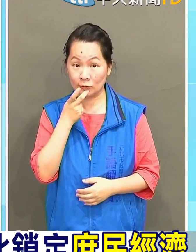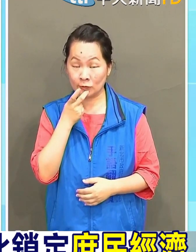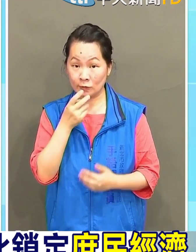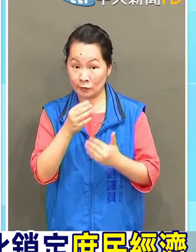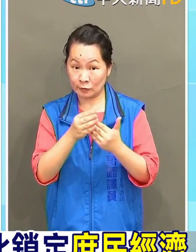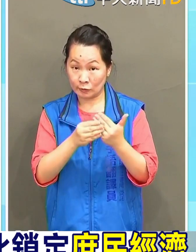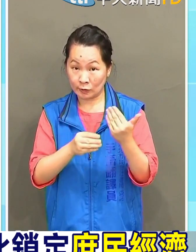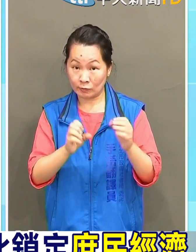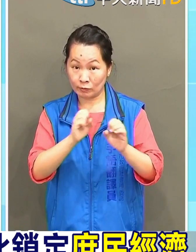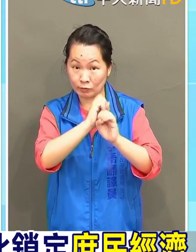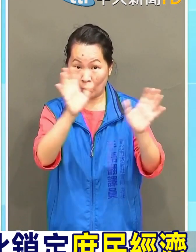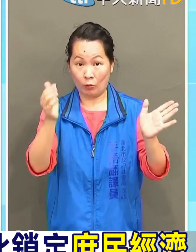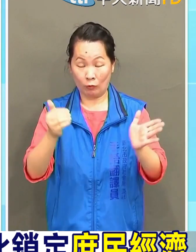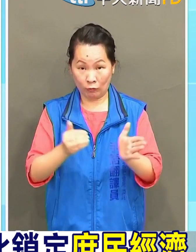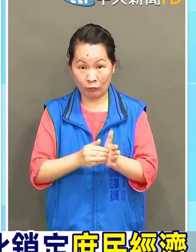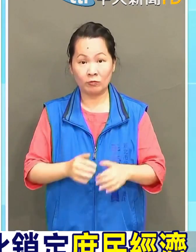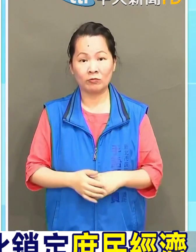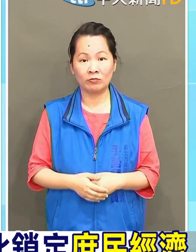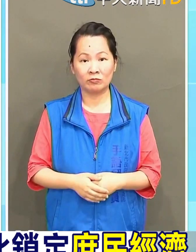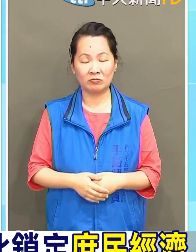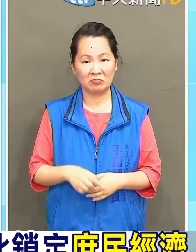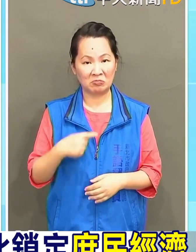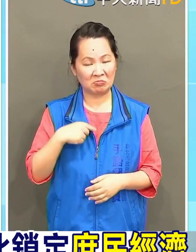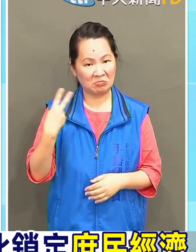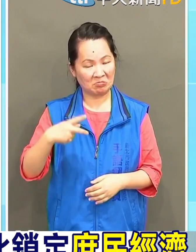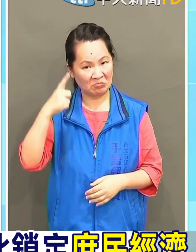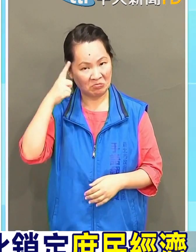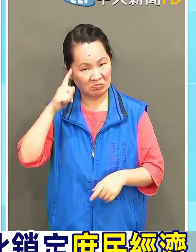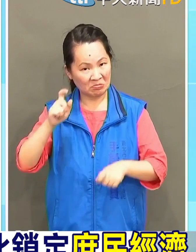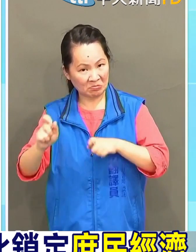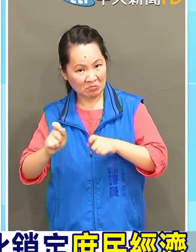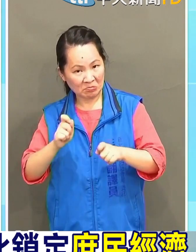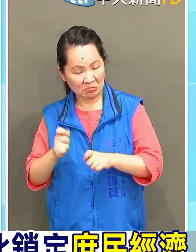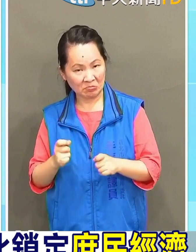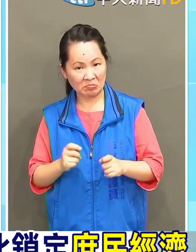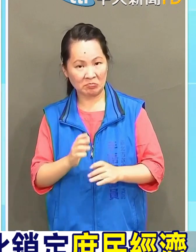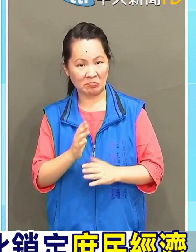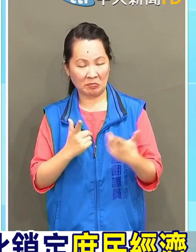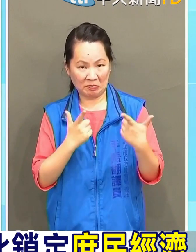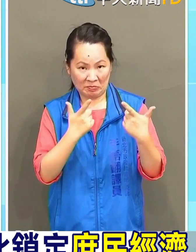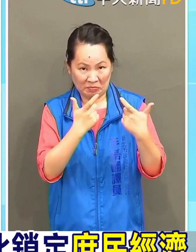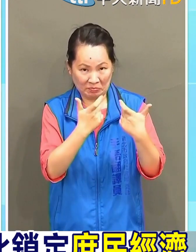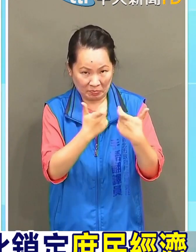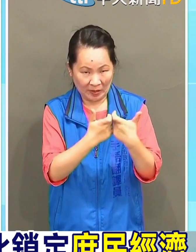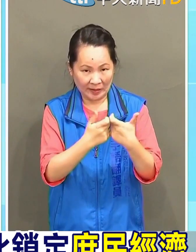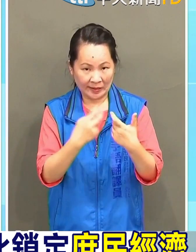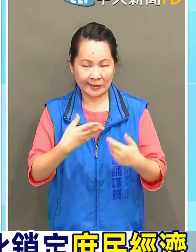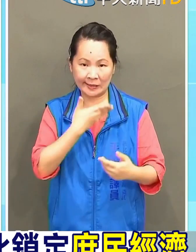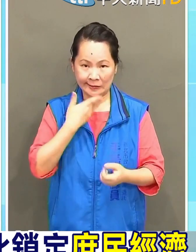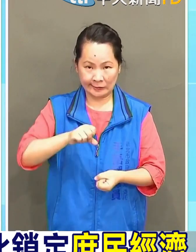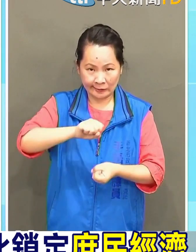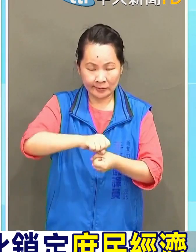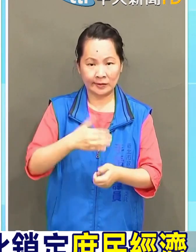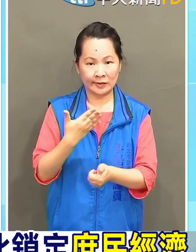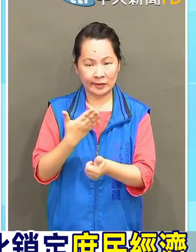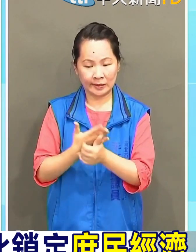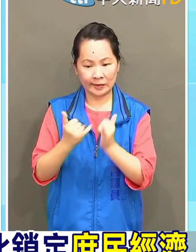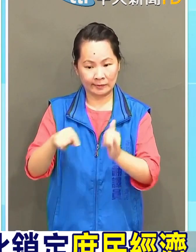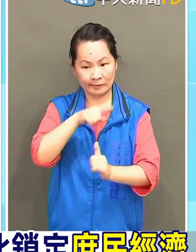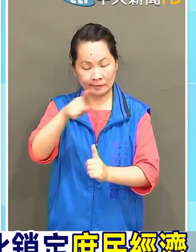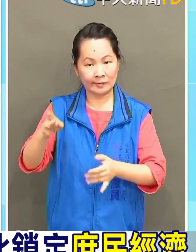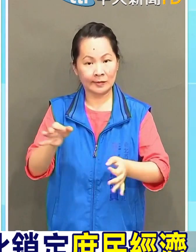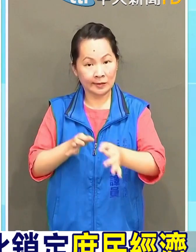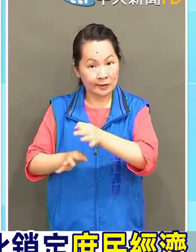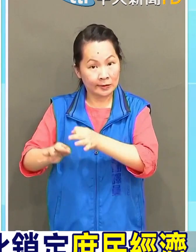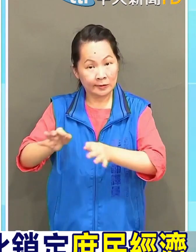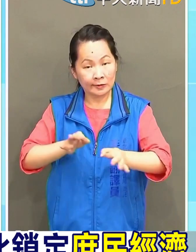公布以后，我们会做一个适当的配合，然后加码让整个市民经济能